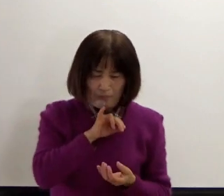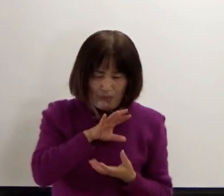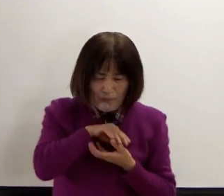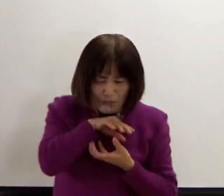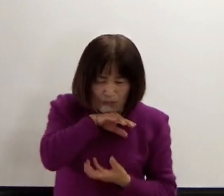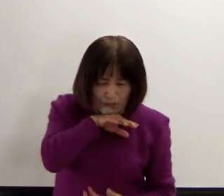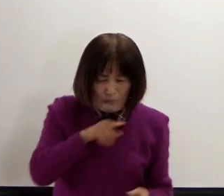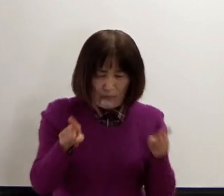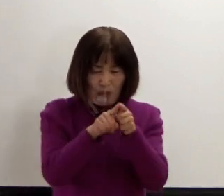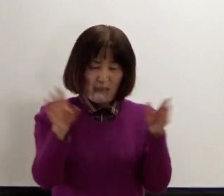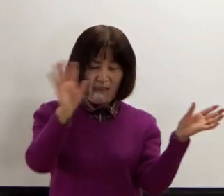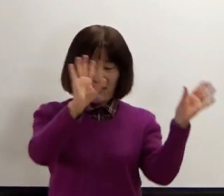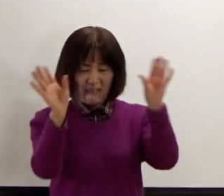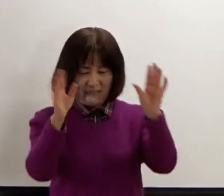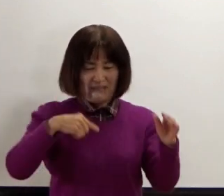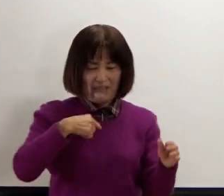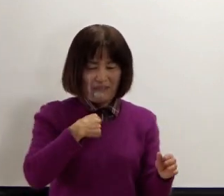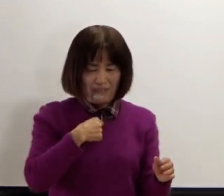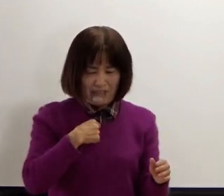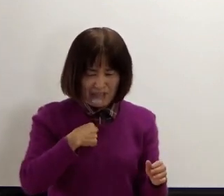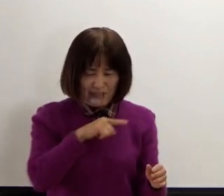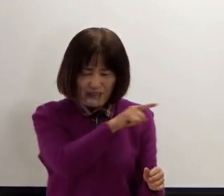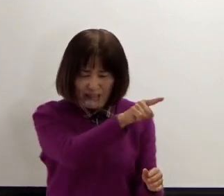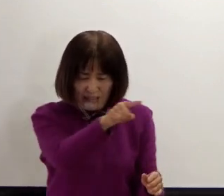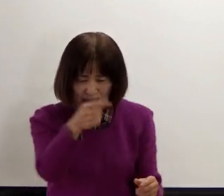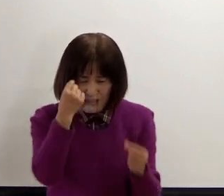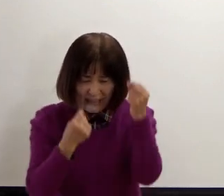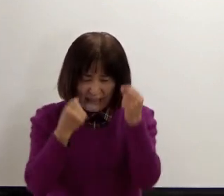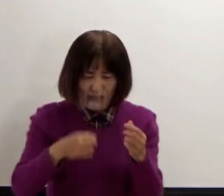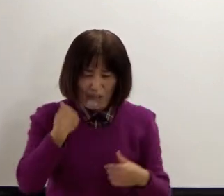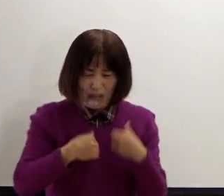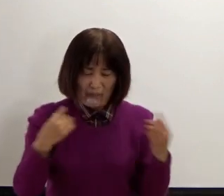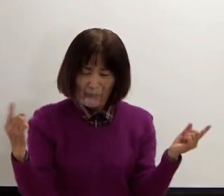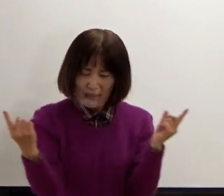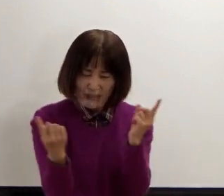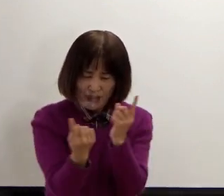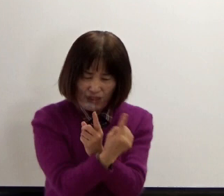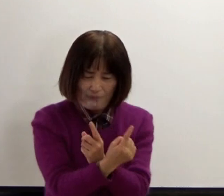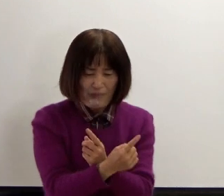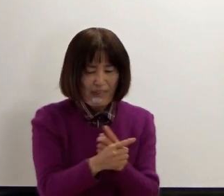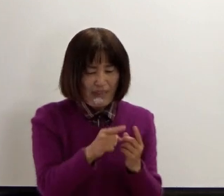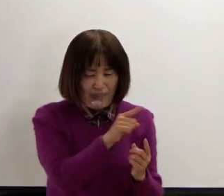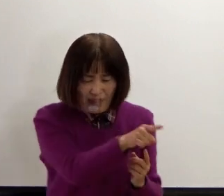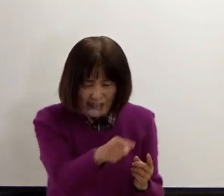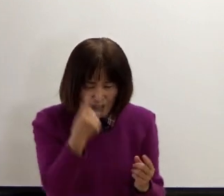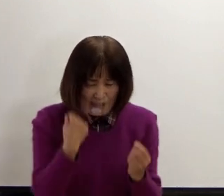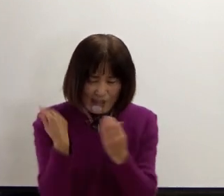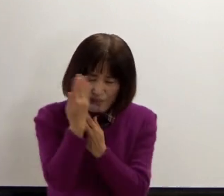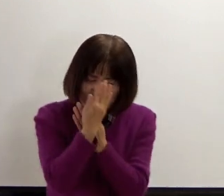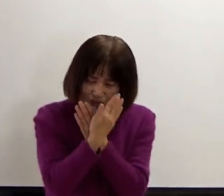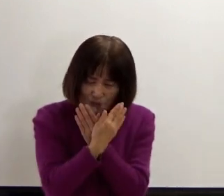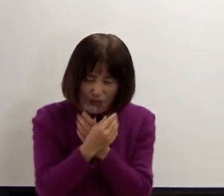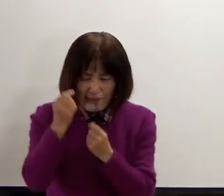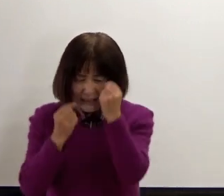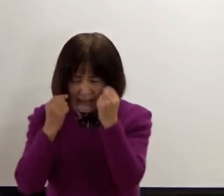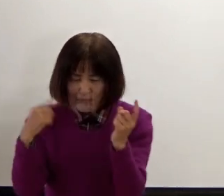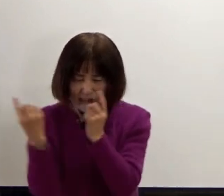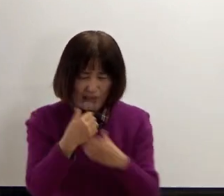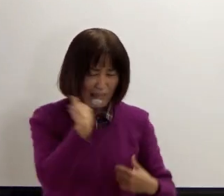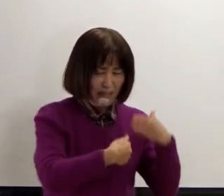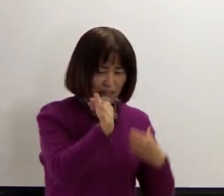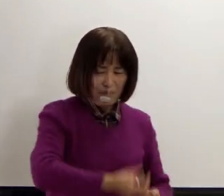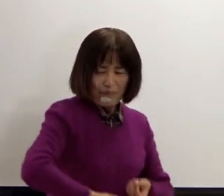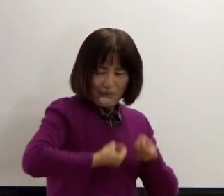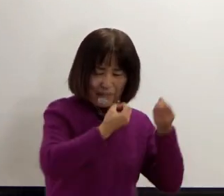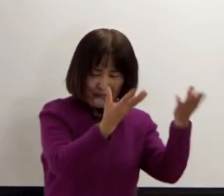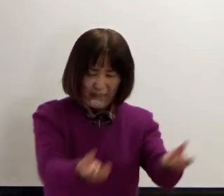踊る。私は彼らの嘆きを喜びに変え、彼らを慰め悲しみに変えて